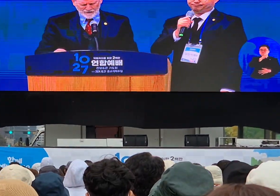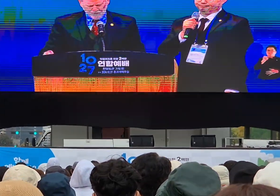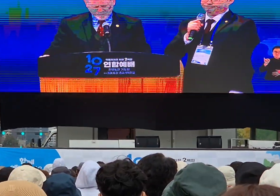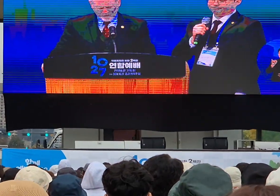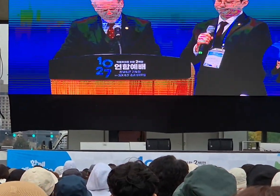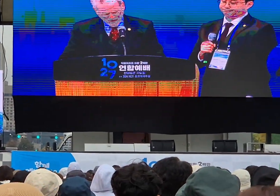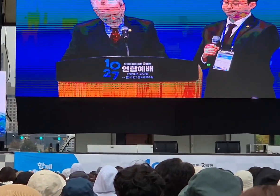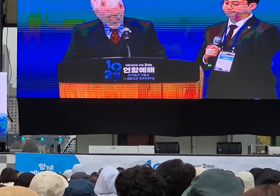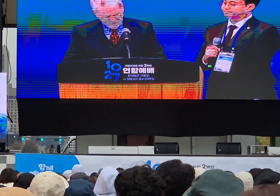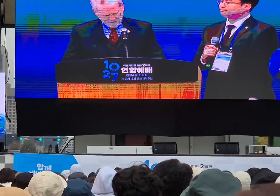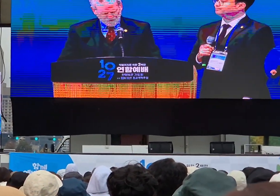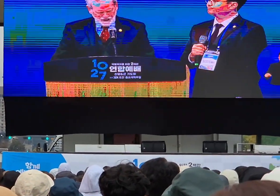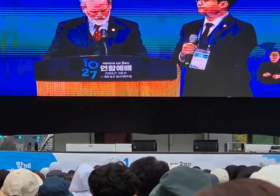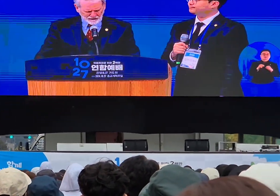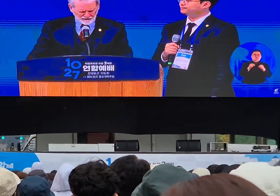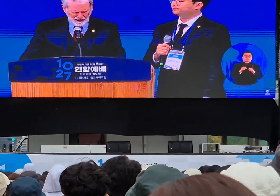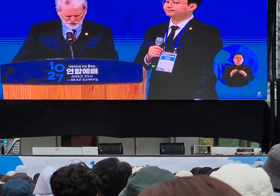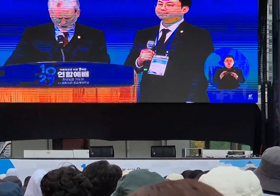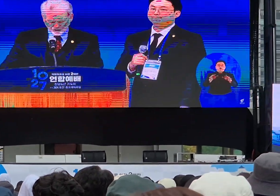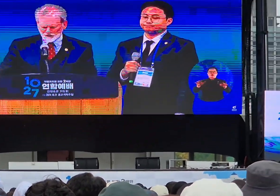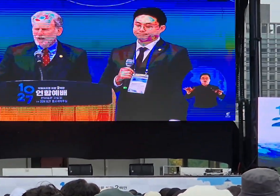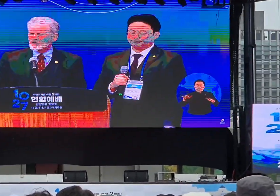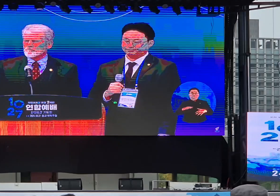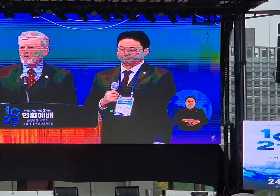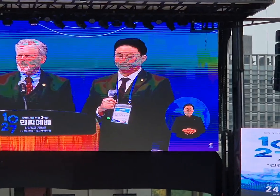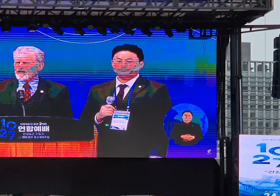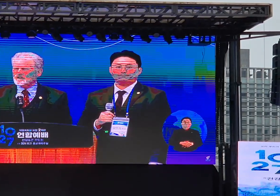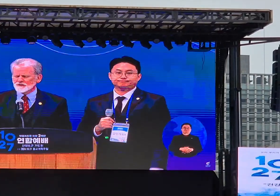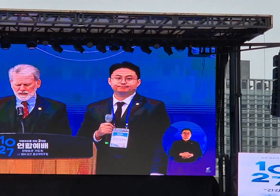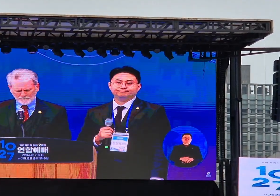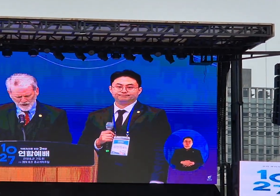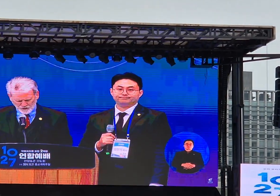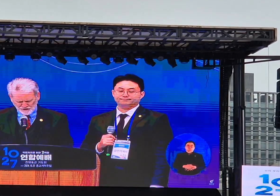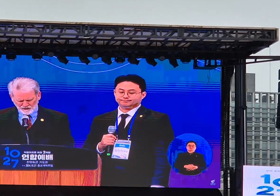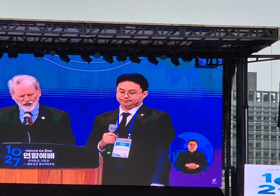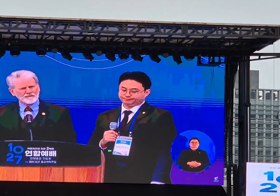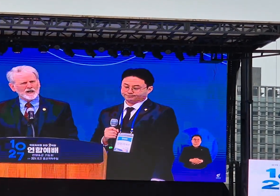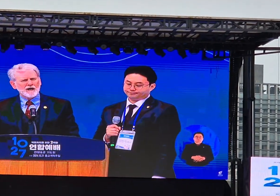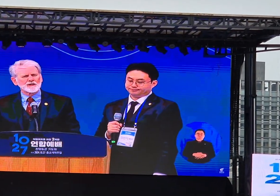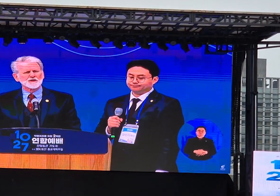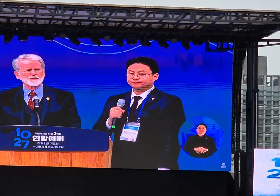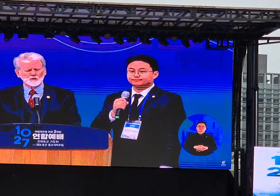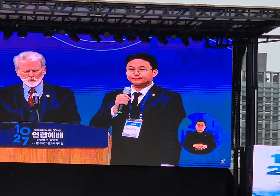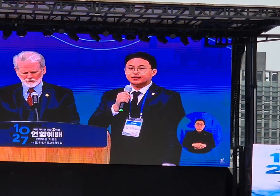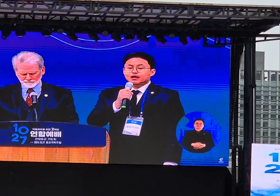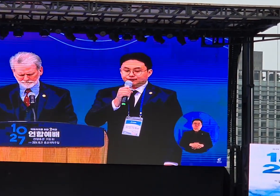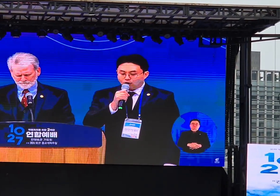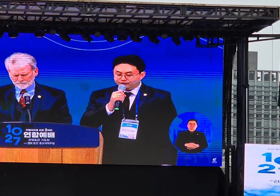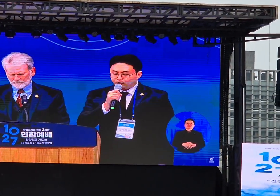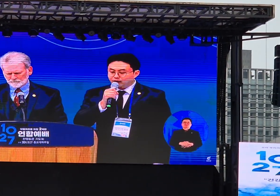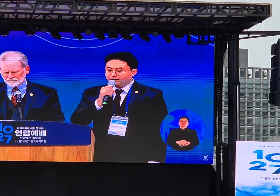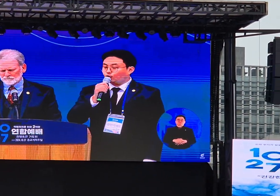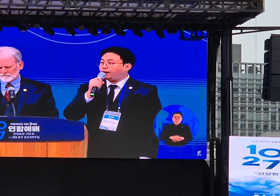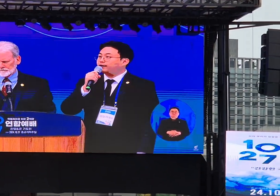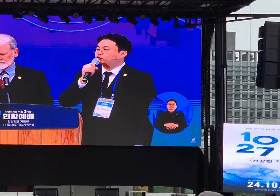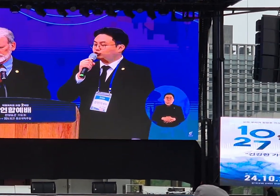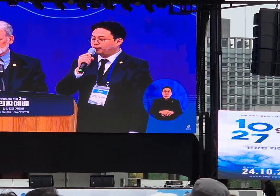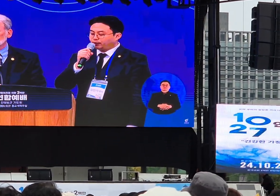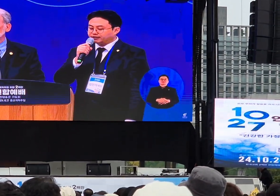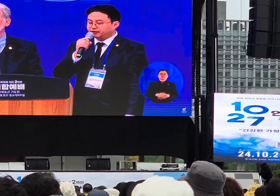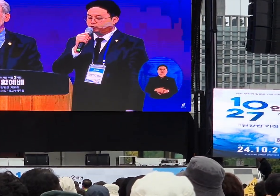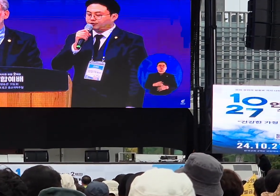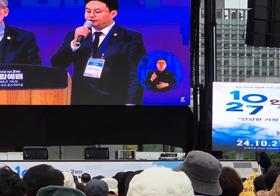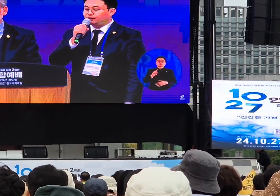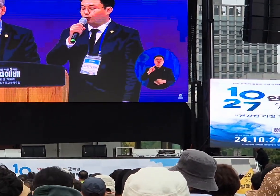Christians gathered by the thousands in St. Nikolai Church to protest the oppression of communist rule. 성 니콜라이 교회에